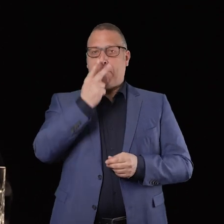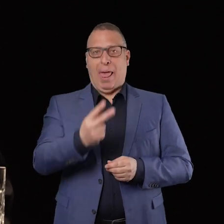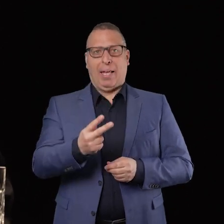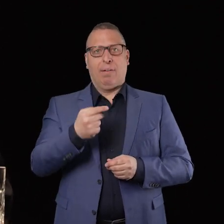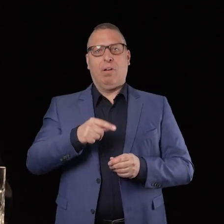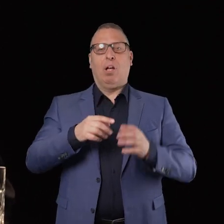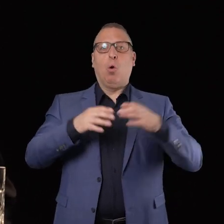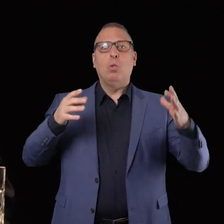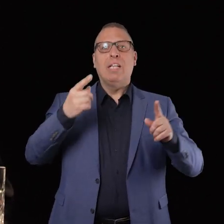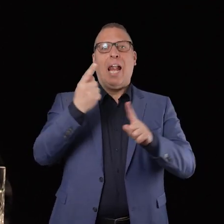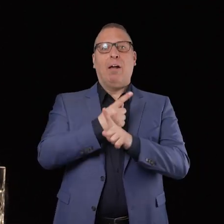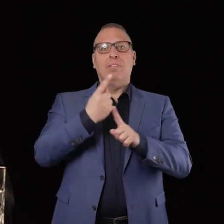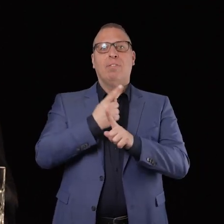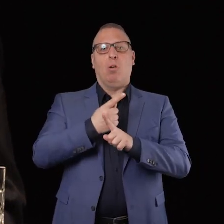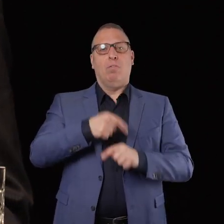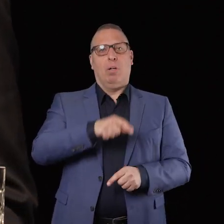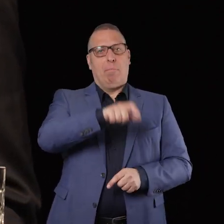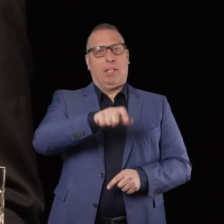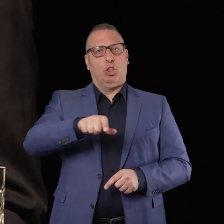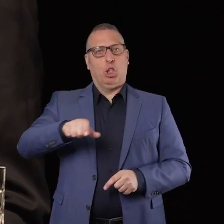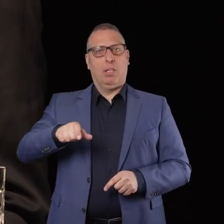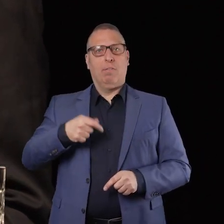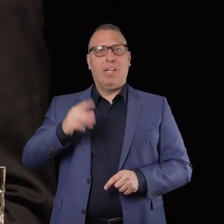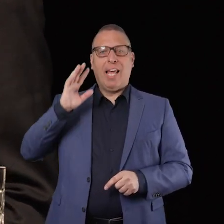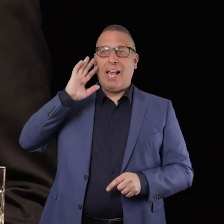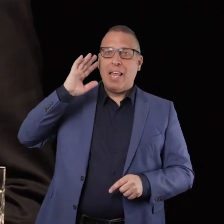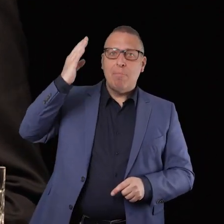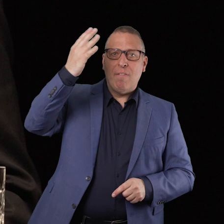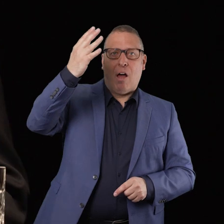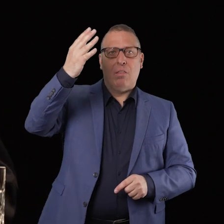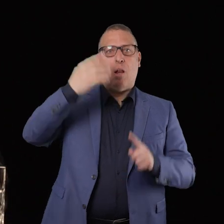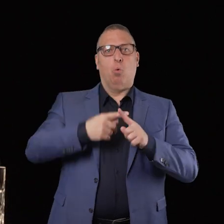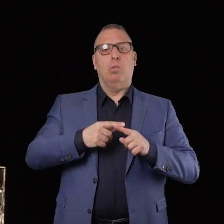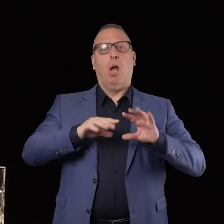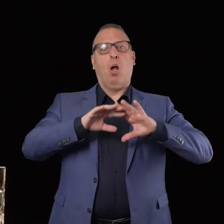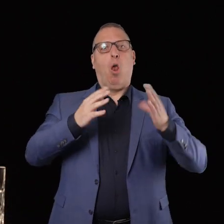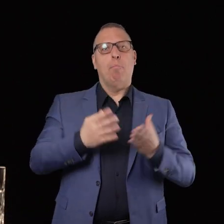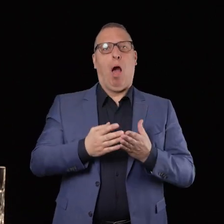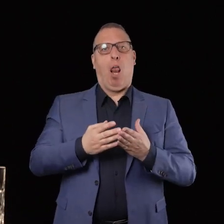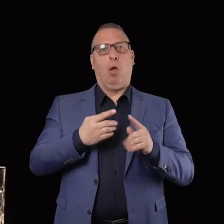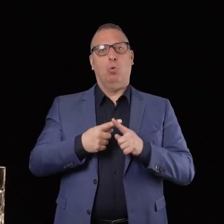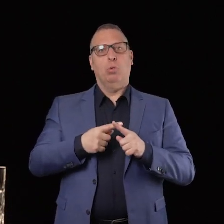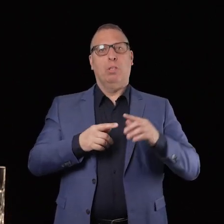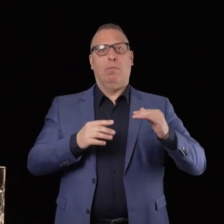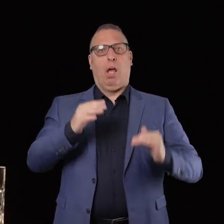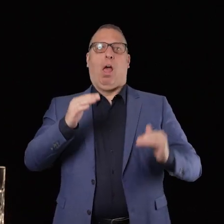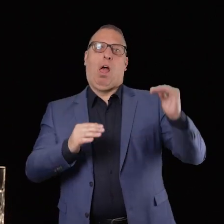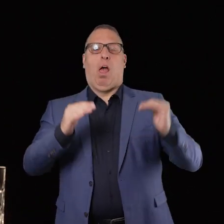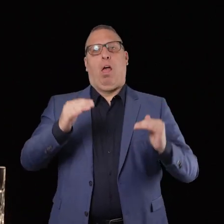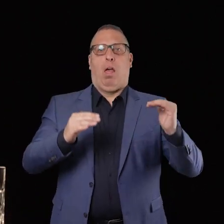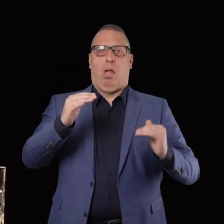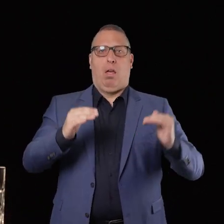die größten Herausforderungen der Menschheit. Den Klimawandel und die globale und innerstaatliche